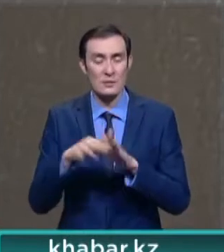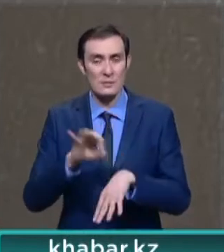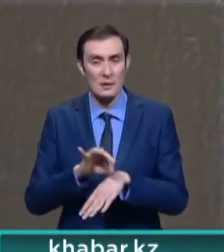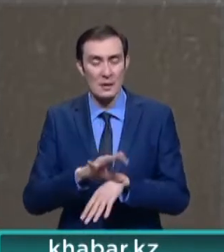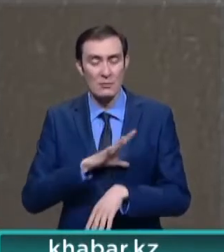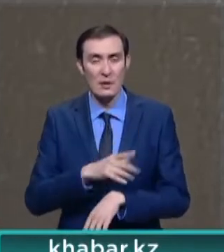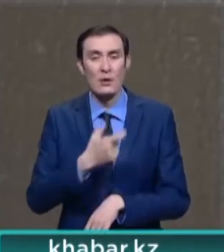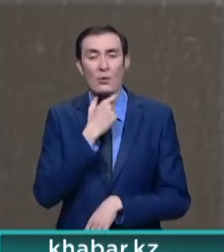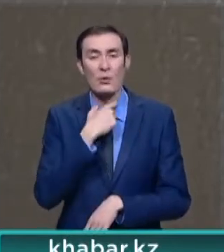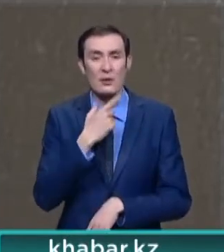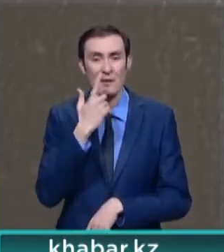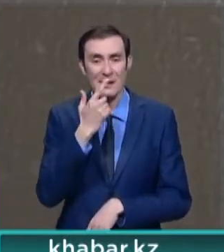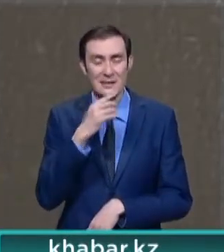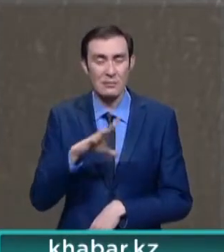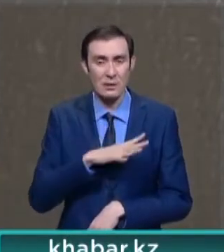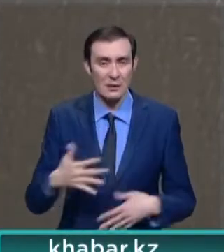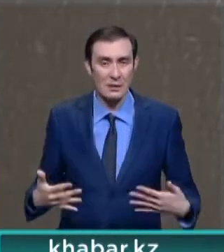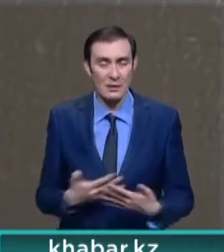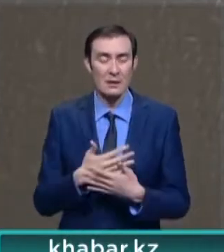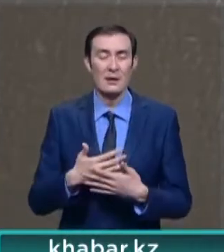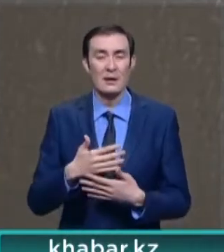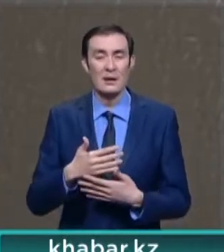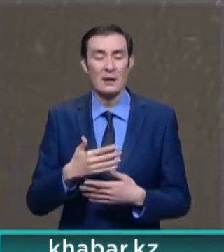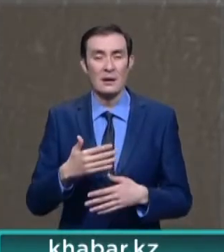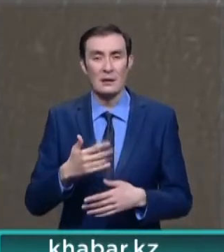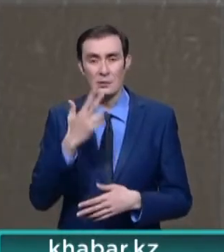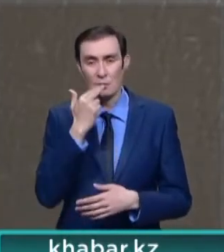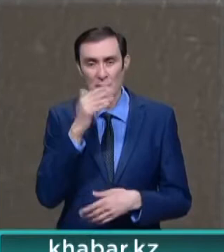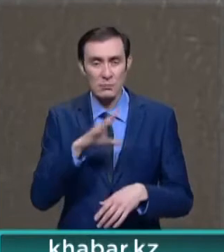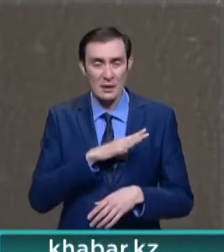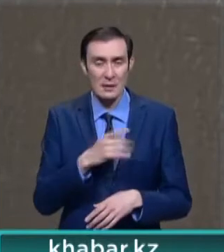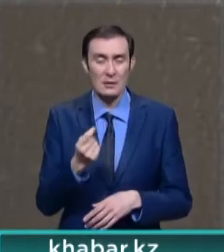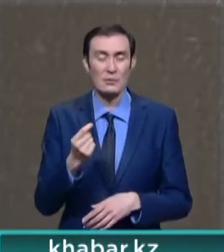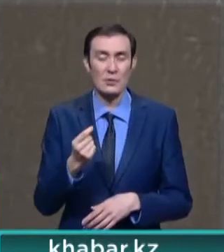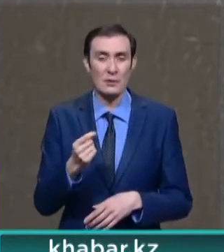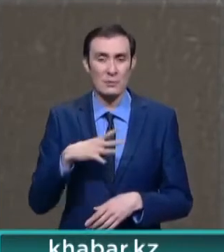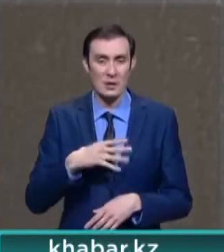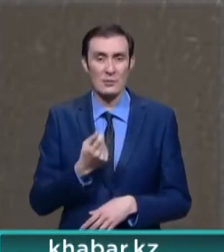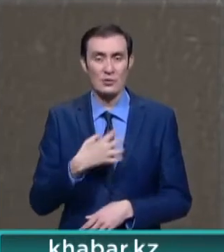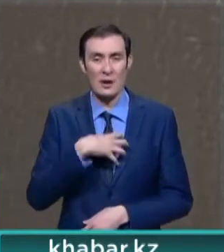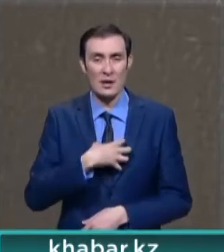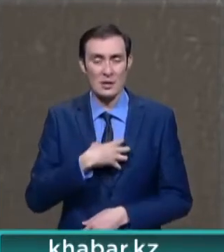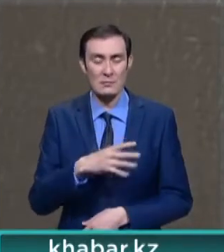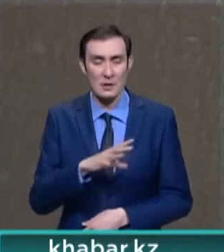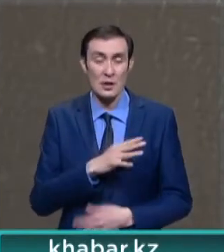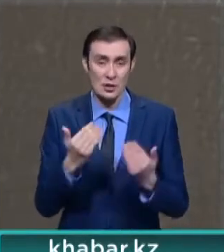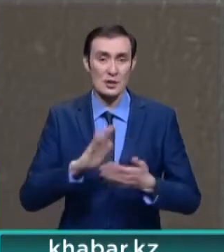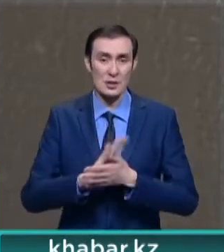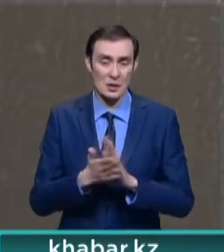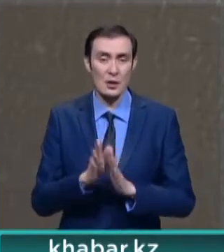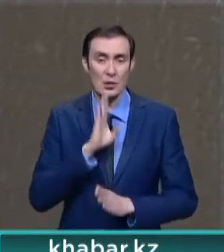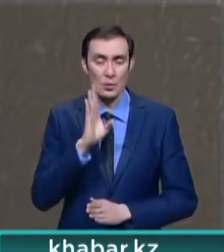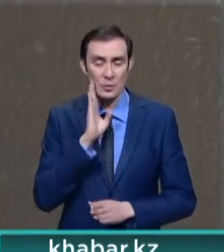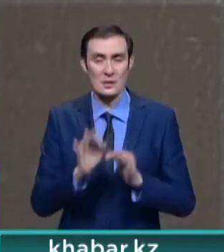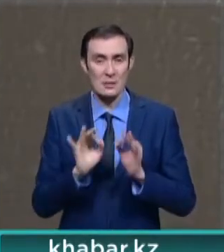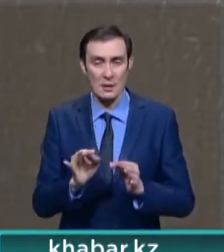37,8. Горло красное было, катаральные это сопельки были небольшие, немножко подкашливает. Состояние на утро